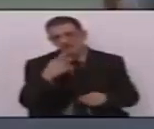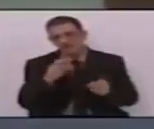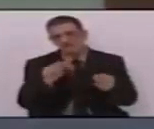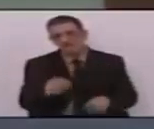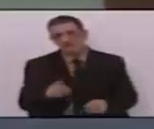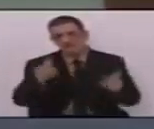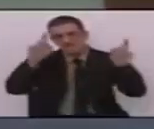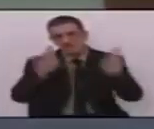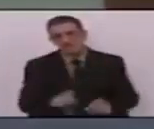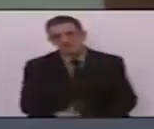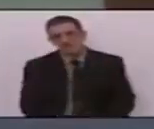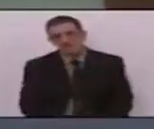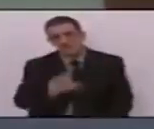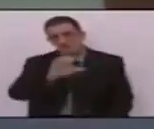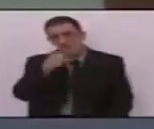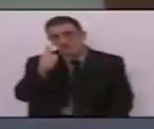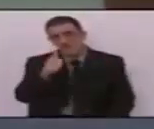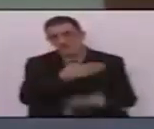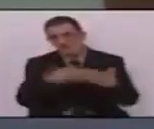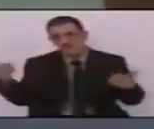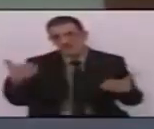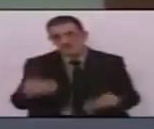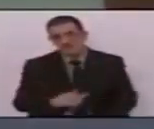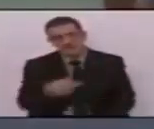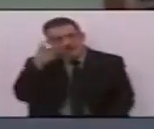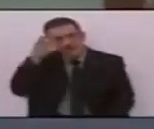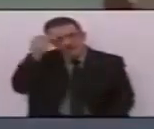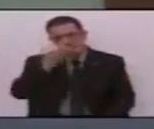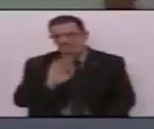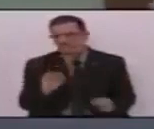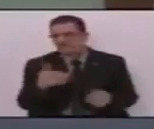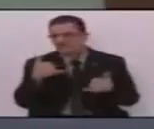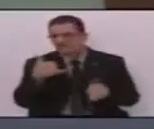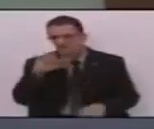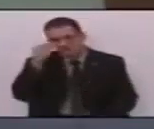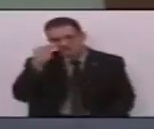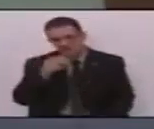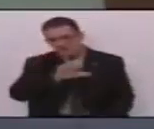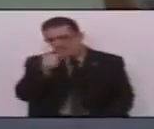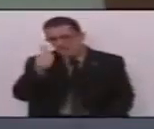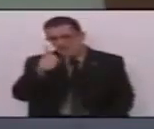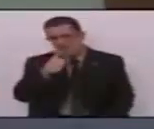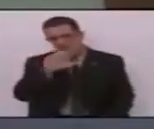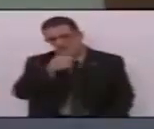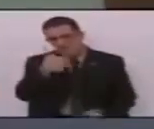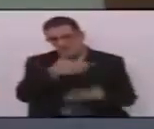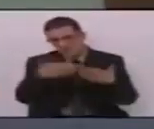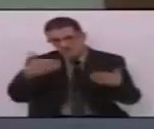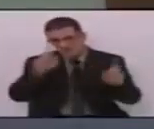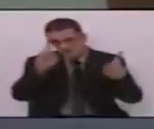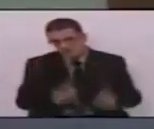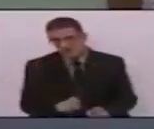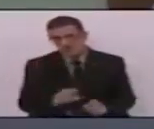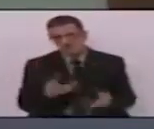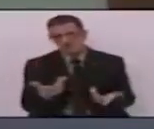تكون تخفيضات بمبلغ 100 مليون، هذا هو اللي بغى الشعب الجزائري يفهمه. يعني 100 مليون هذاك نحاها هذا المركب، ما نقولوش المصنع، هذا